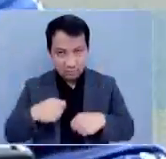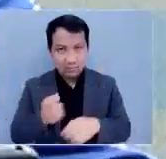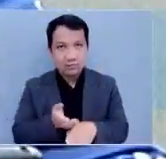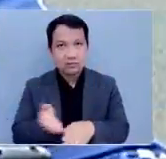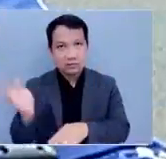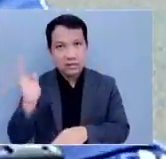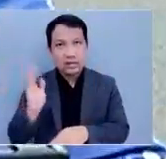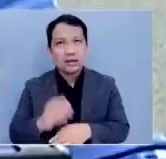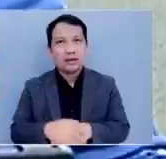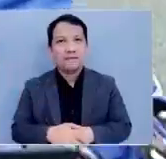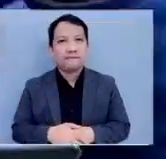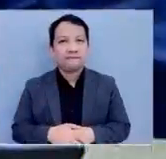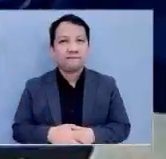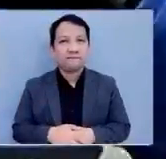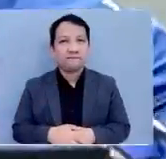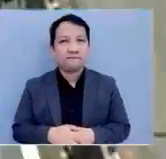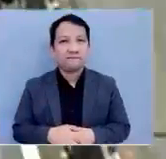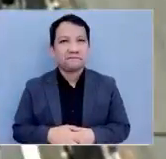lang.